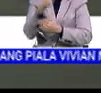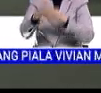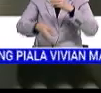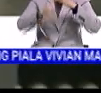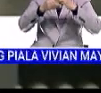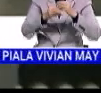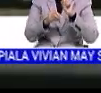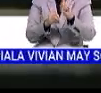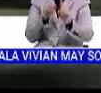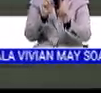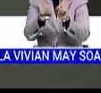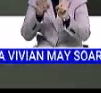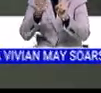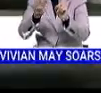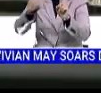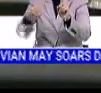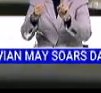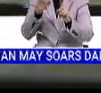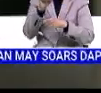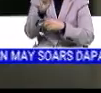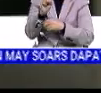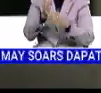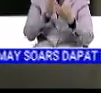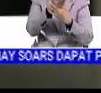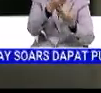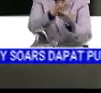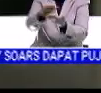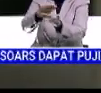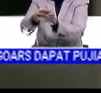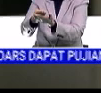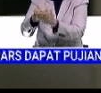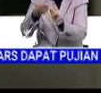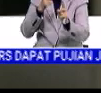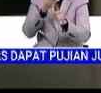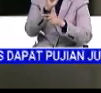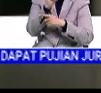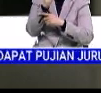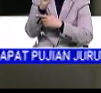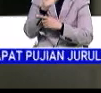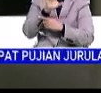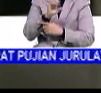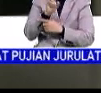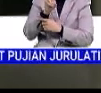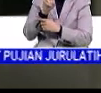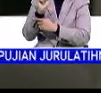tambahan 1.4 juta dos melalui pembelian daripada skim COVAX.